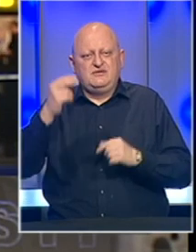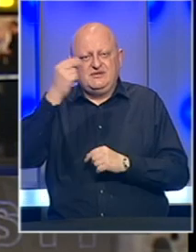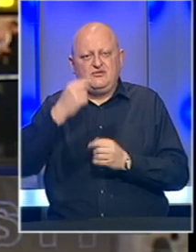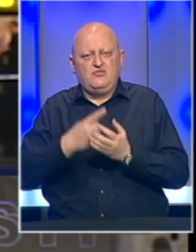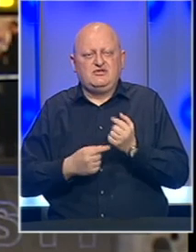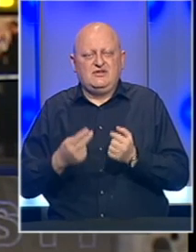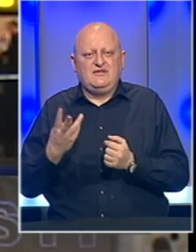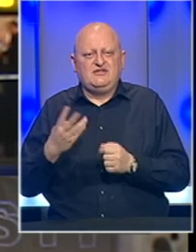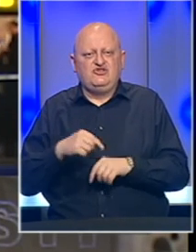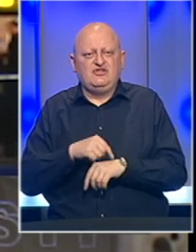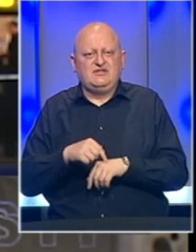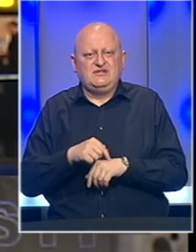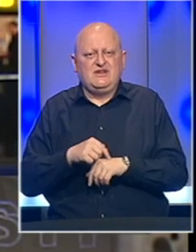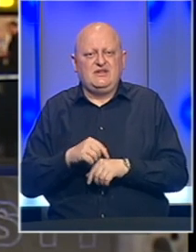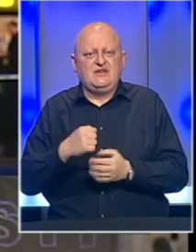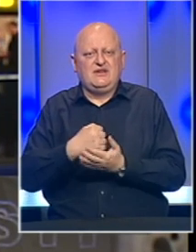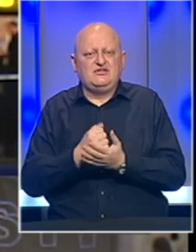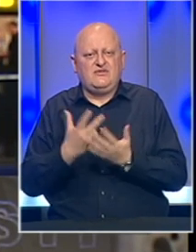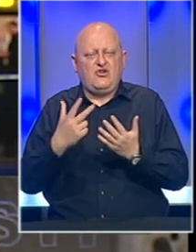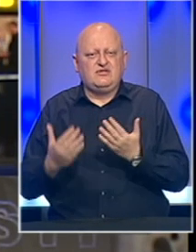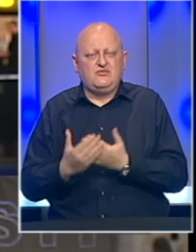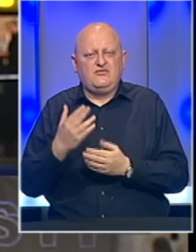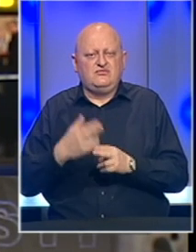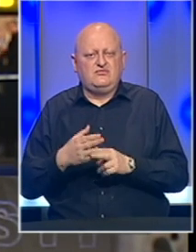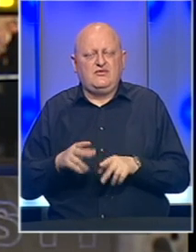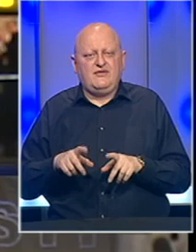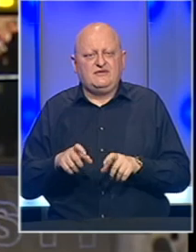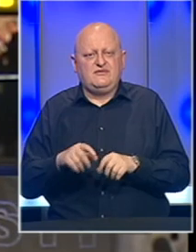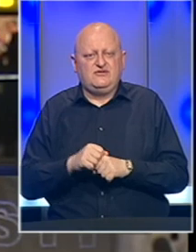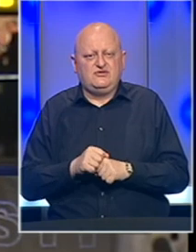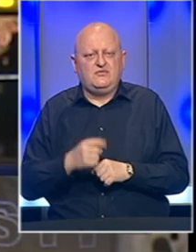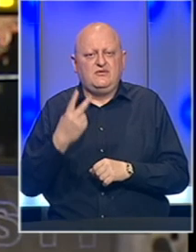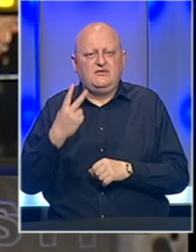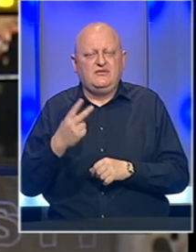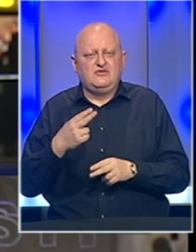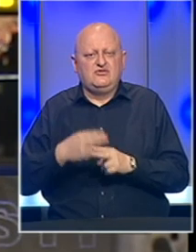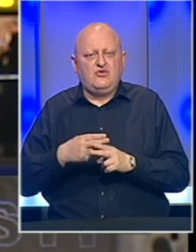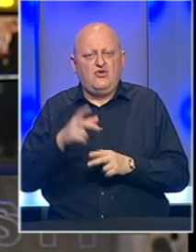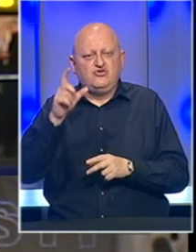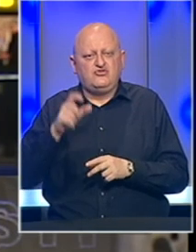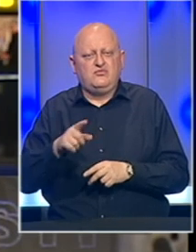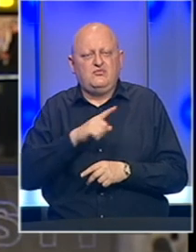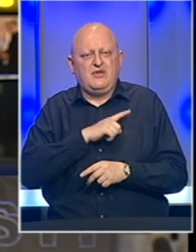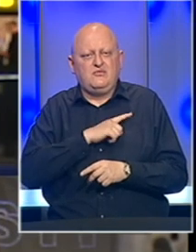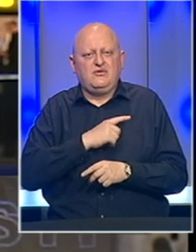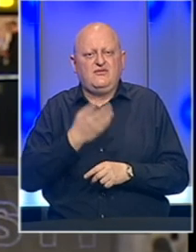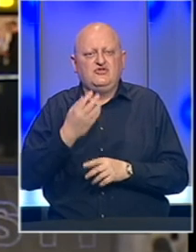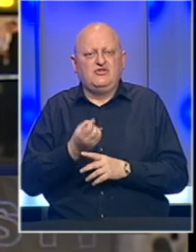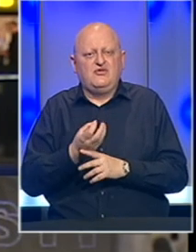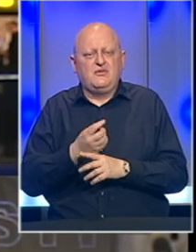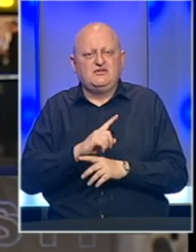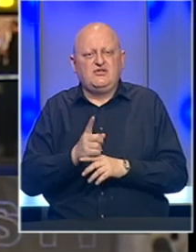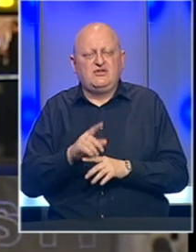U Republici Srpskoj u posljednja 24 časa registrovano je 8 slučajeva zaraze koronavirusom, a 2 zaražene osobe su preminule.